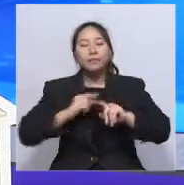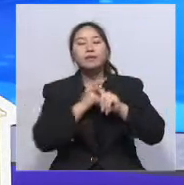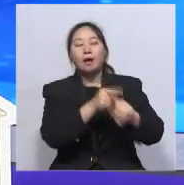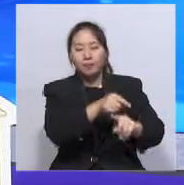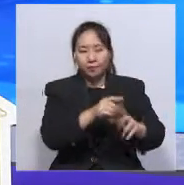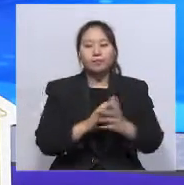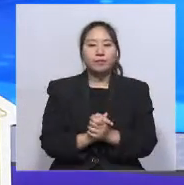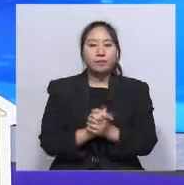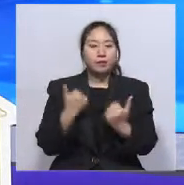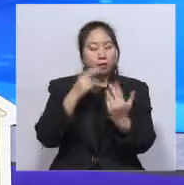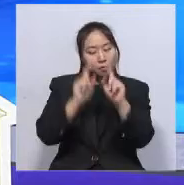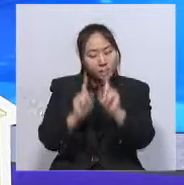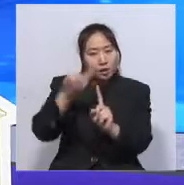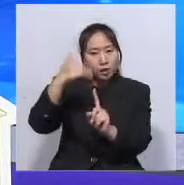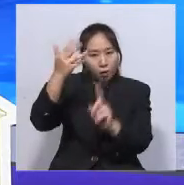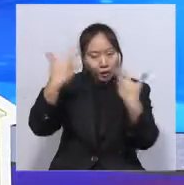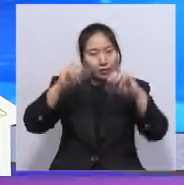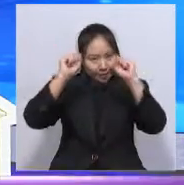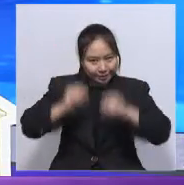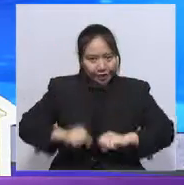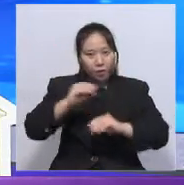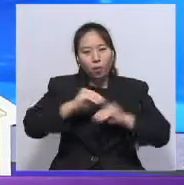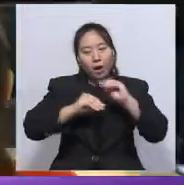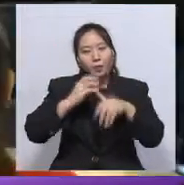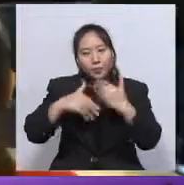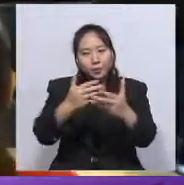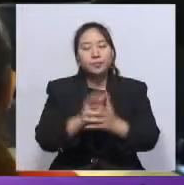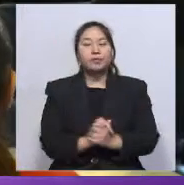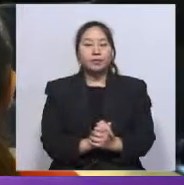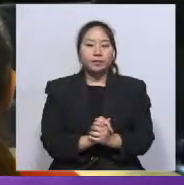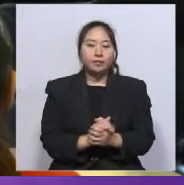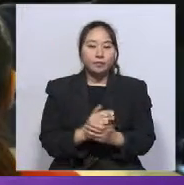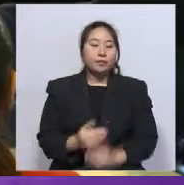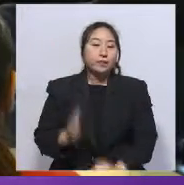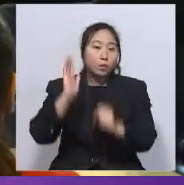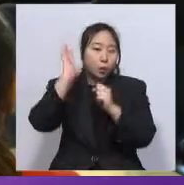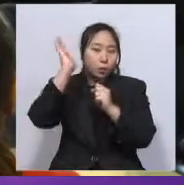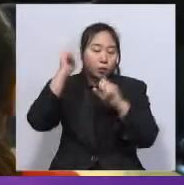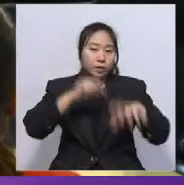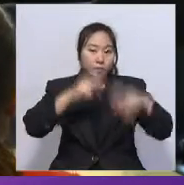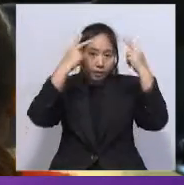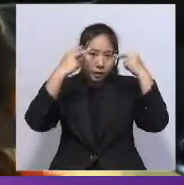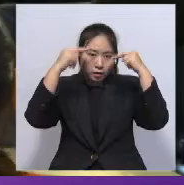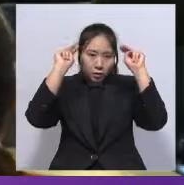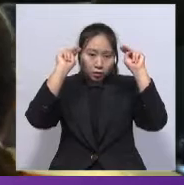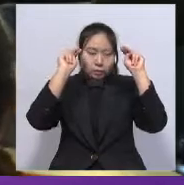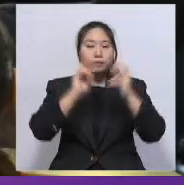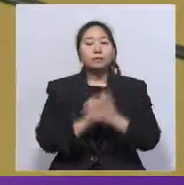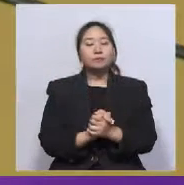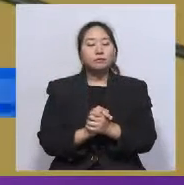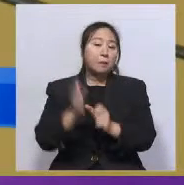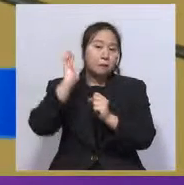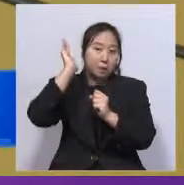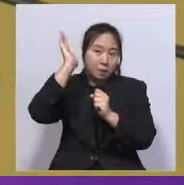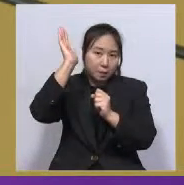อมระดับยุทธศาสตร์ก่อนที่จะตัดสินใจดำเนินโครงการค่ะพลโทสรรเสริญแก้วกำเนิดโฆษกประจำสำนักนายกรัฐมนตรี